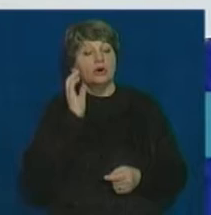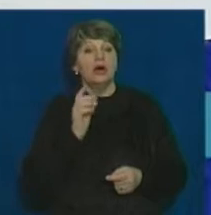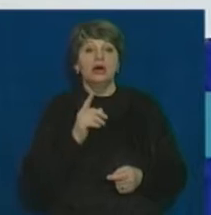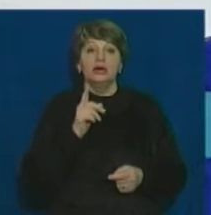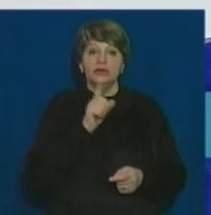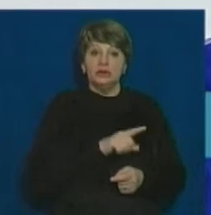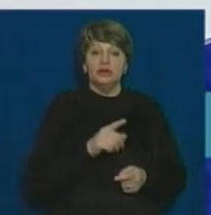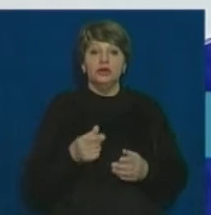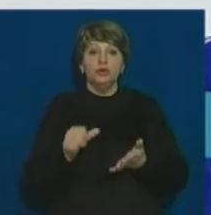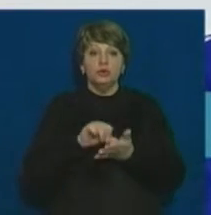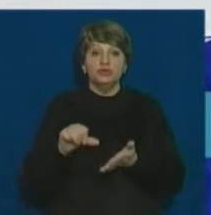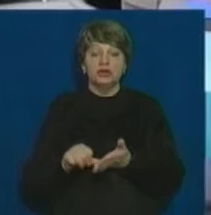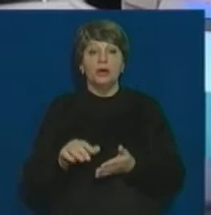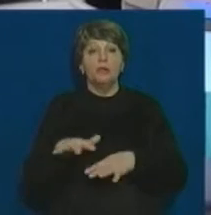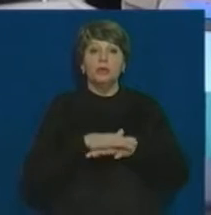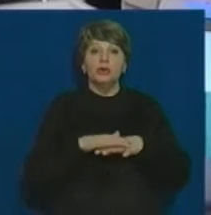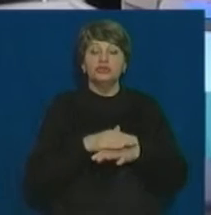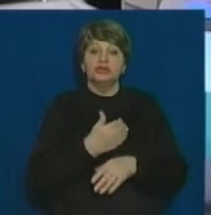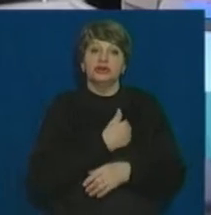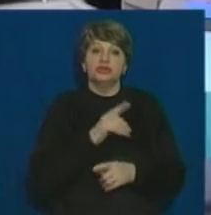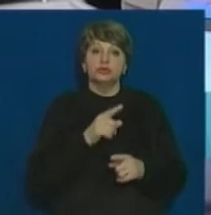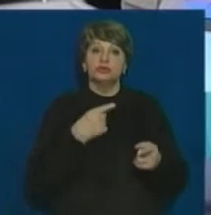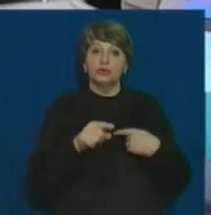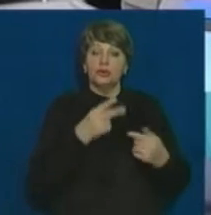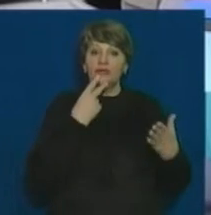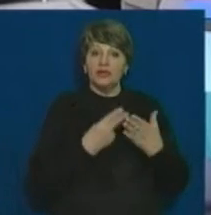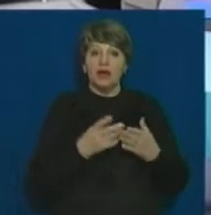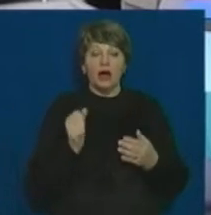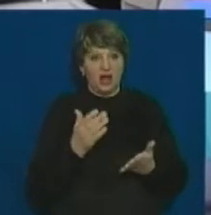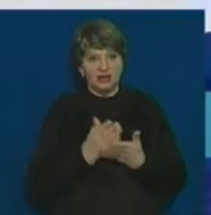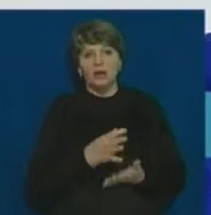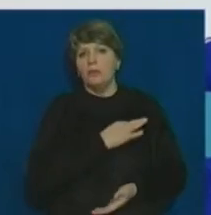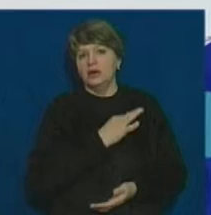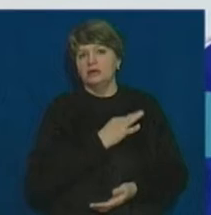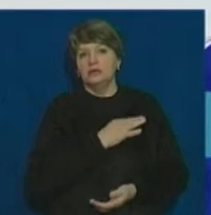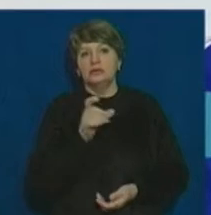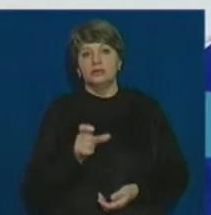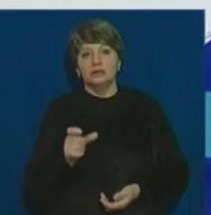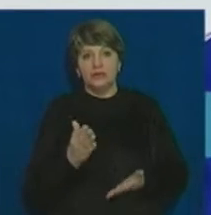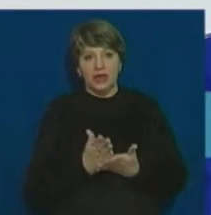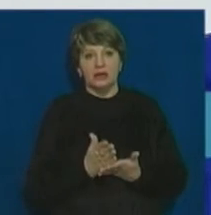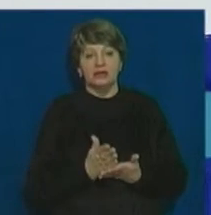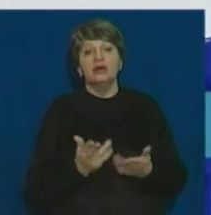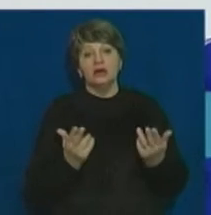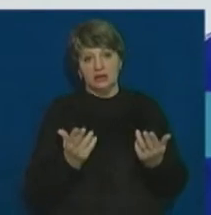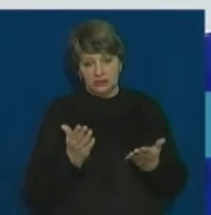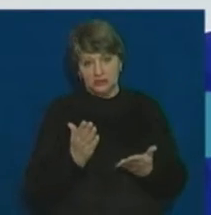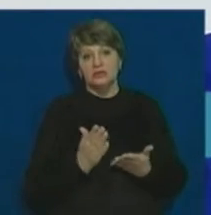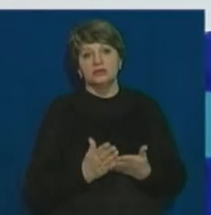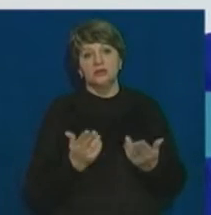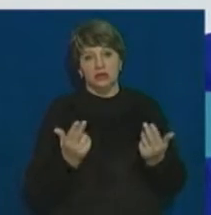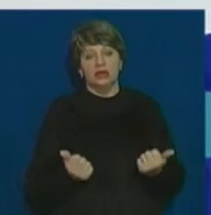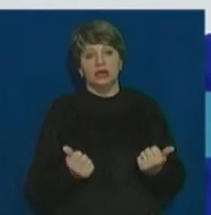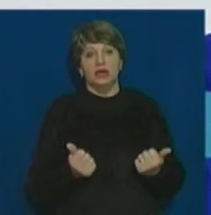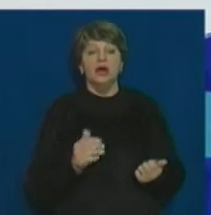мала якийсь інший вигляд. А чи є байдужі черкасці взагалі до цього? А чи багато їх? Небагато. Ну, от були такі,